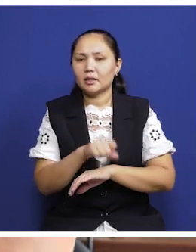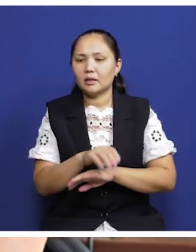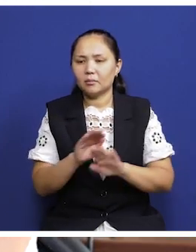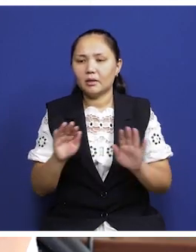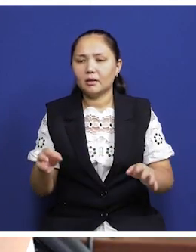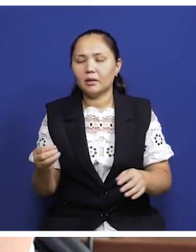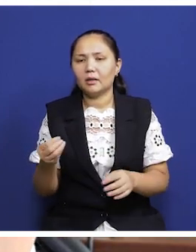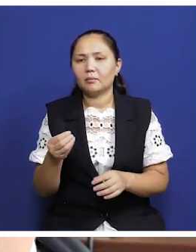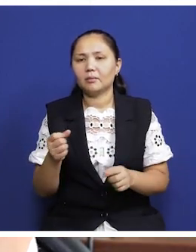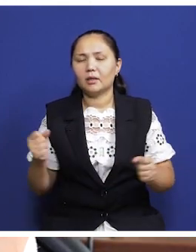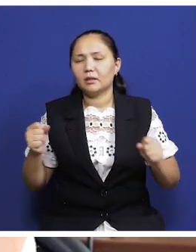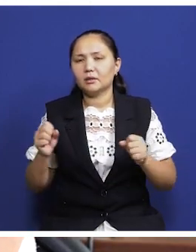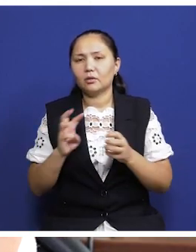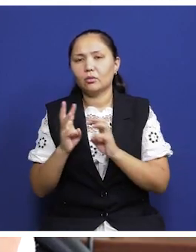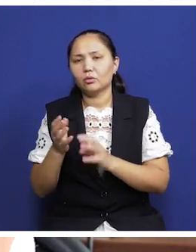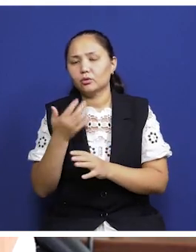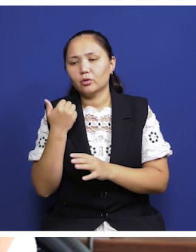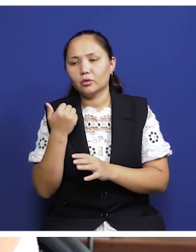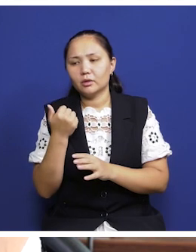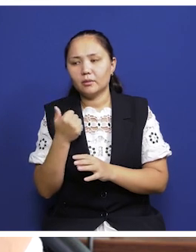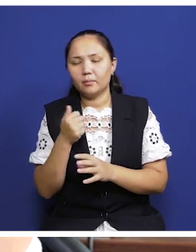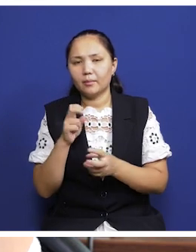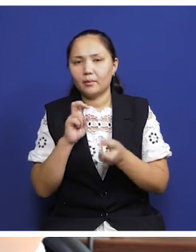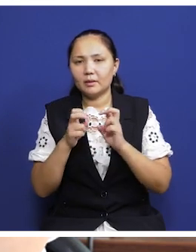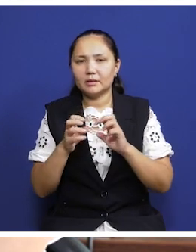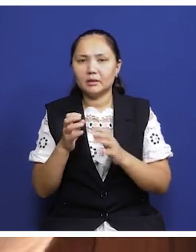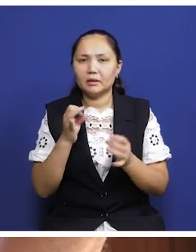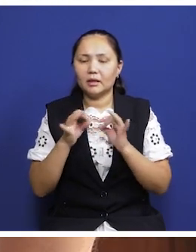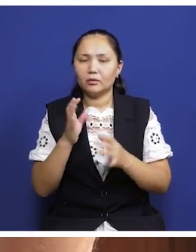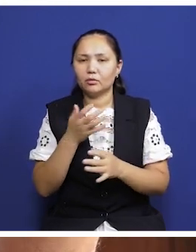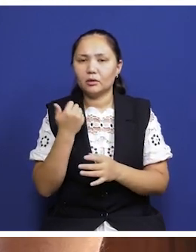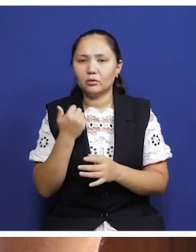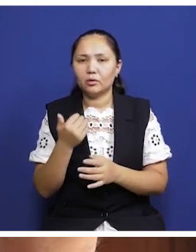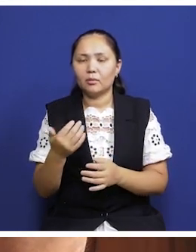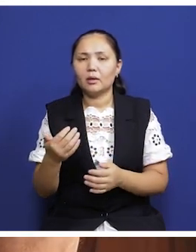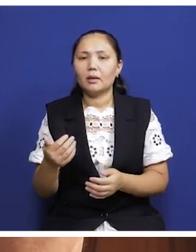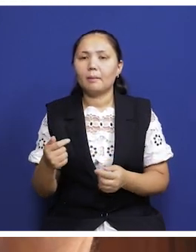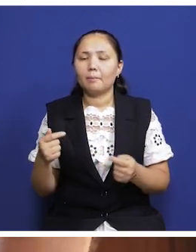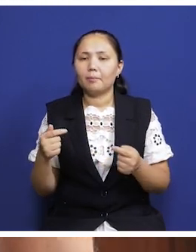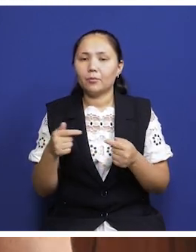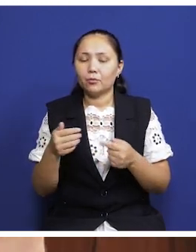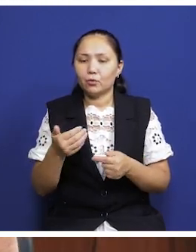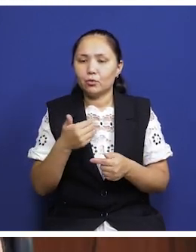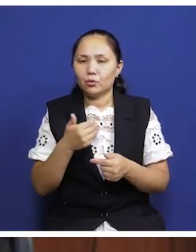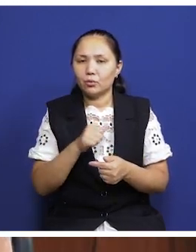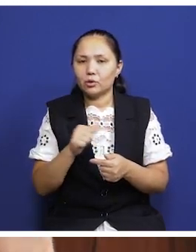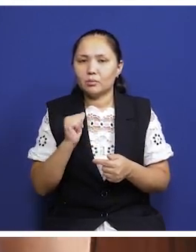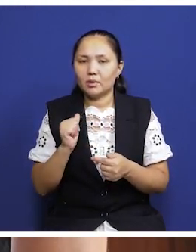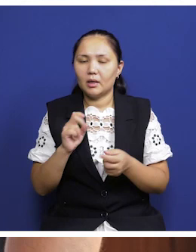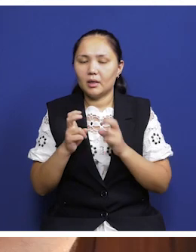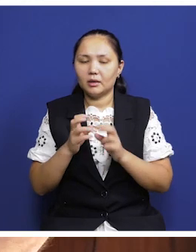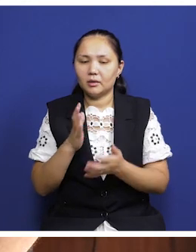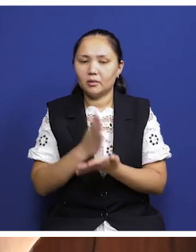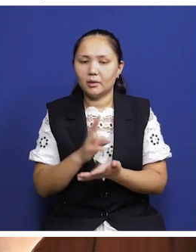жаңағы қыстық отыным жоқ еді деген жалпы әлі менен асып ешқайда жеткен. Жаңа айттым, үш елді мекен. Үш